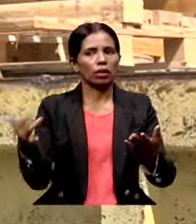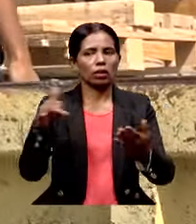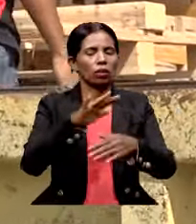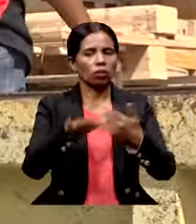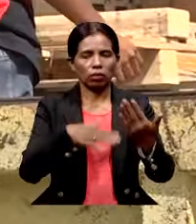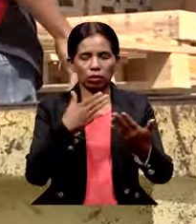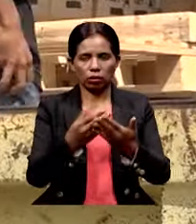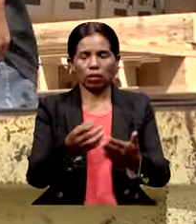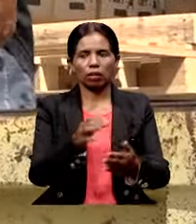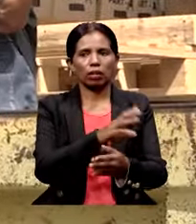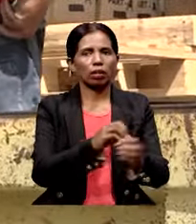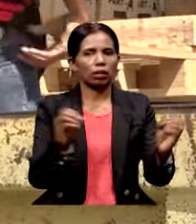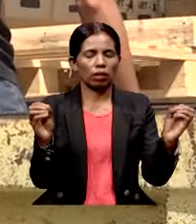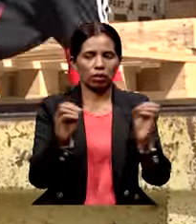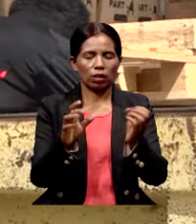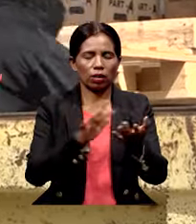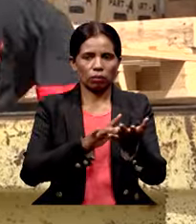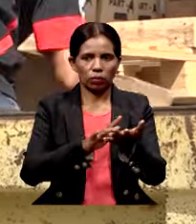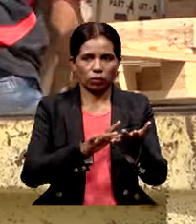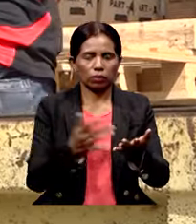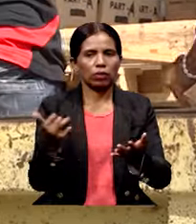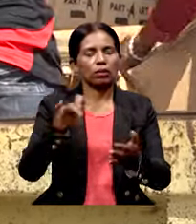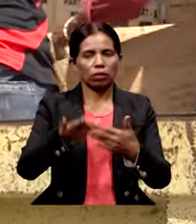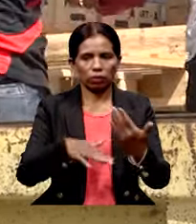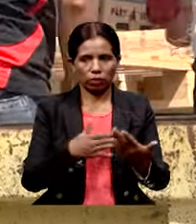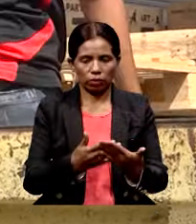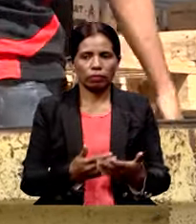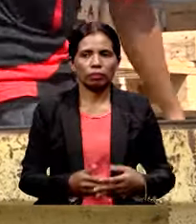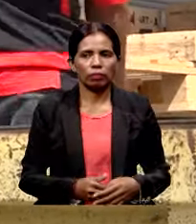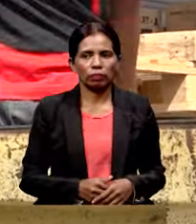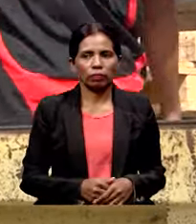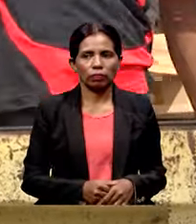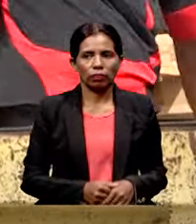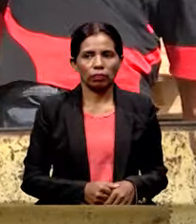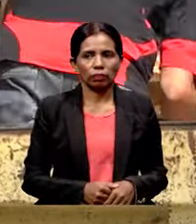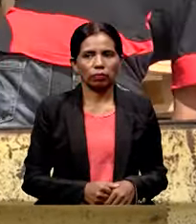mayoria konsumaves la osai muruk no reaziente. Selina Lopez, Dilma Suzeti, GMN.